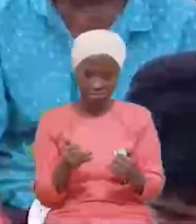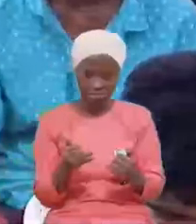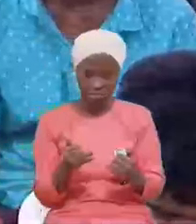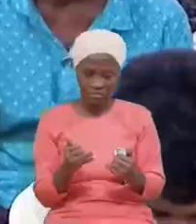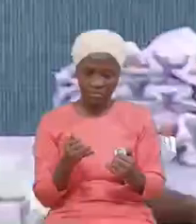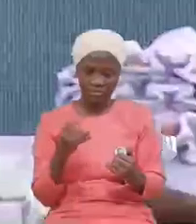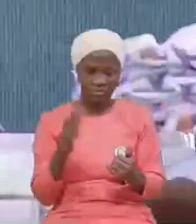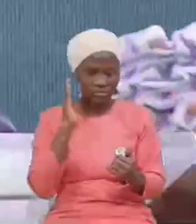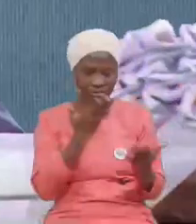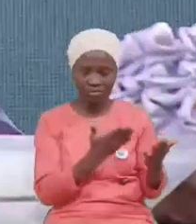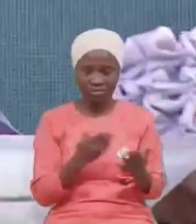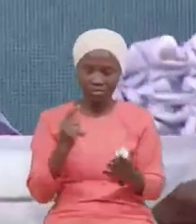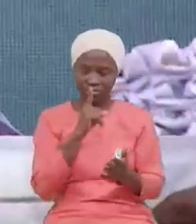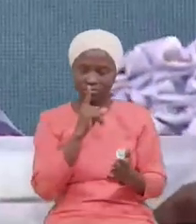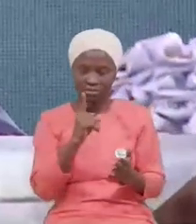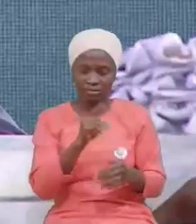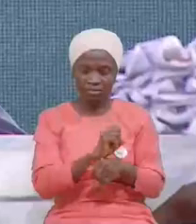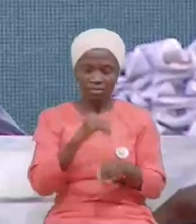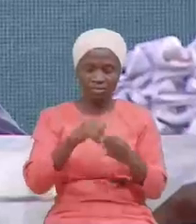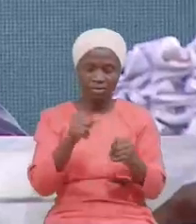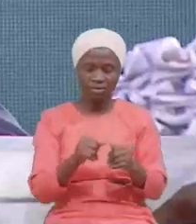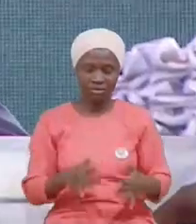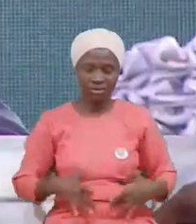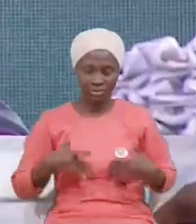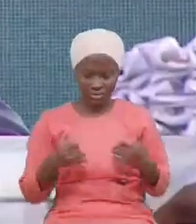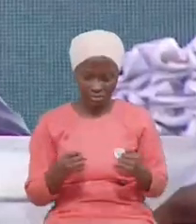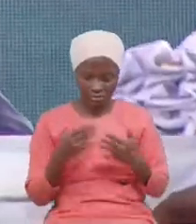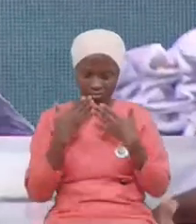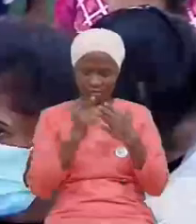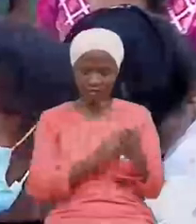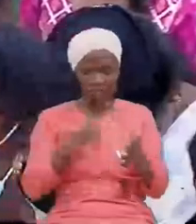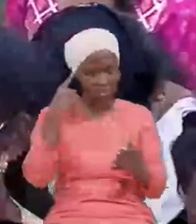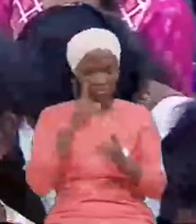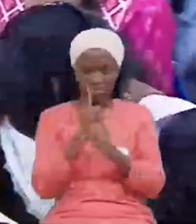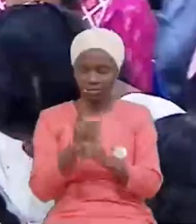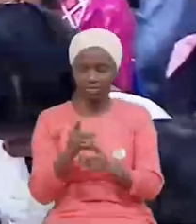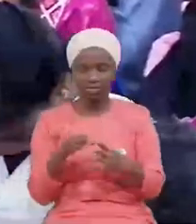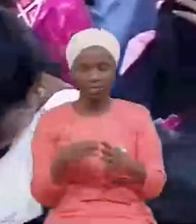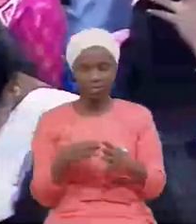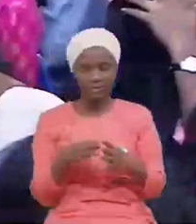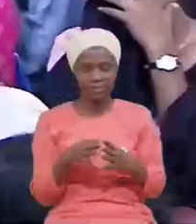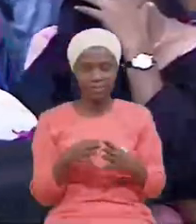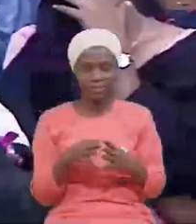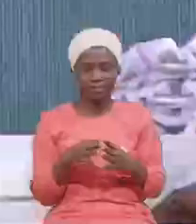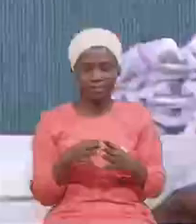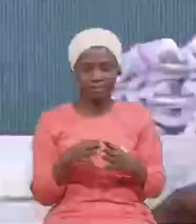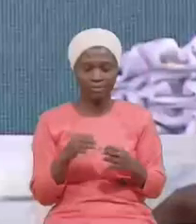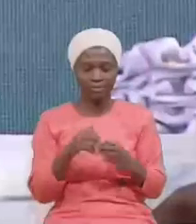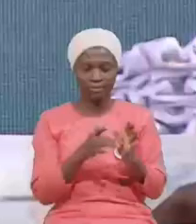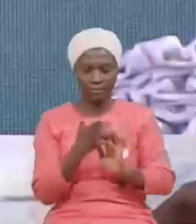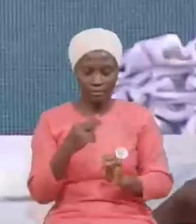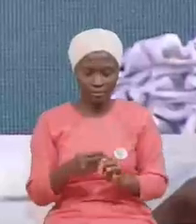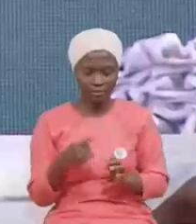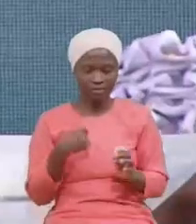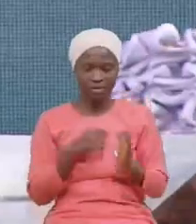soit une vérité, une réalité dans chaque vie. Merci Seigneur pour l'exaucement. Au nom de Jésus,